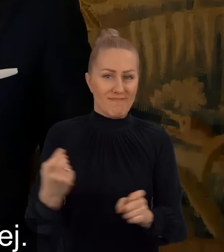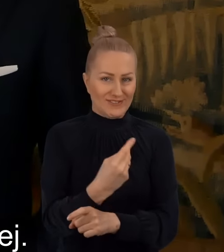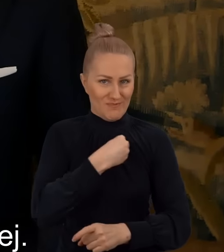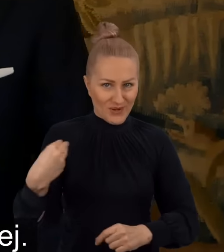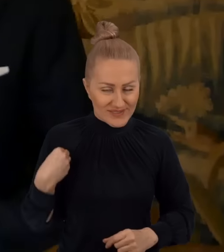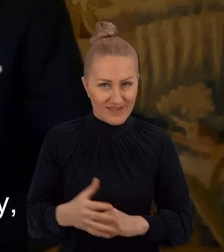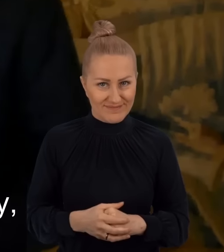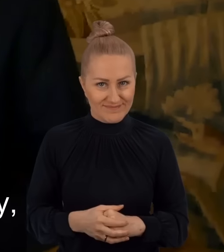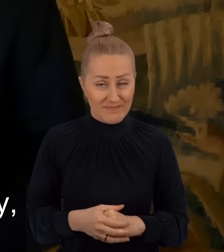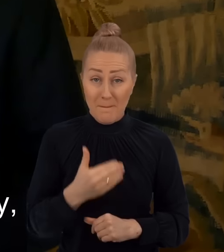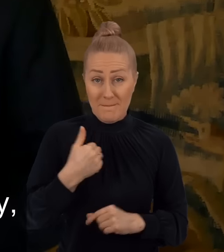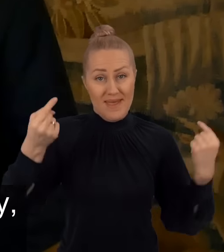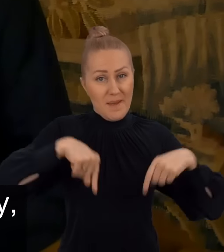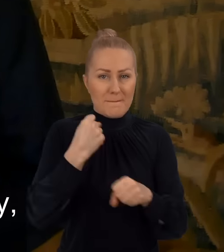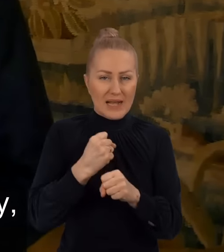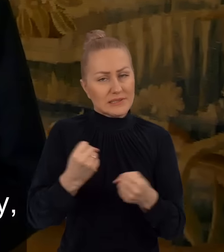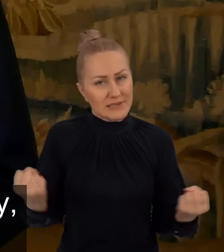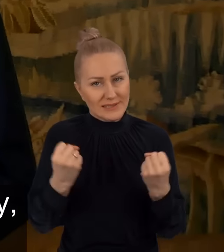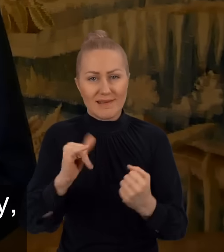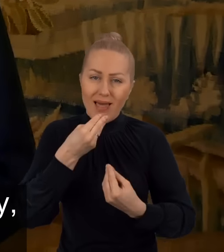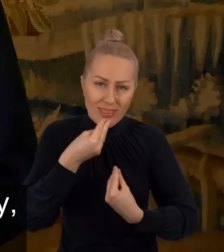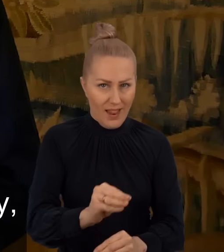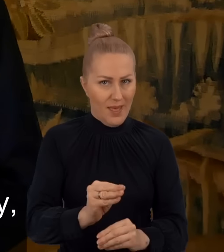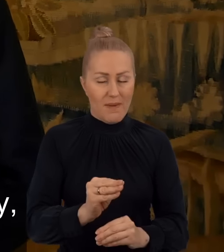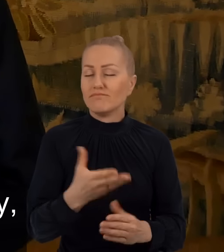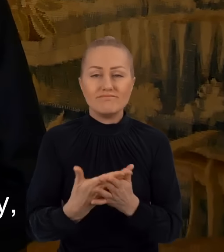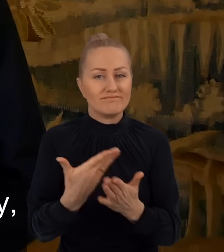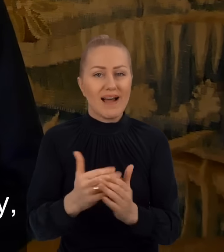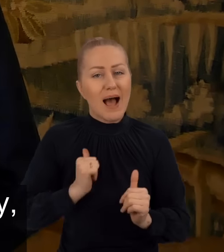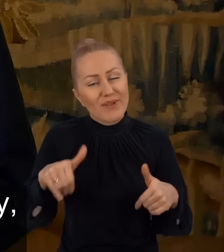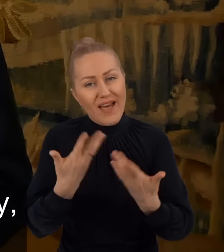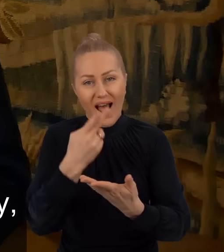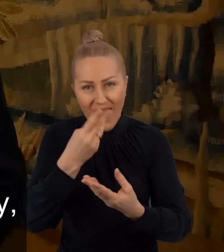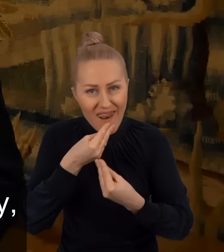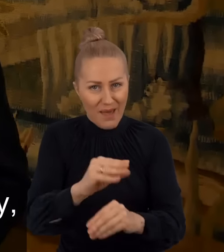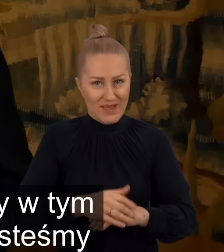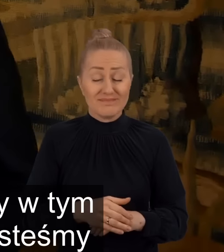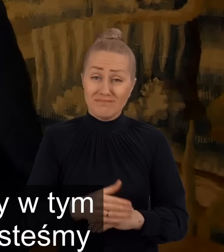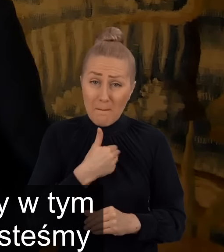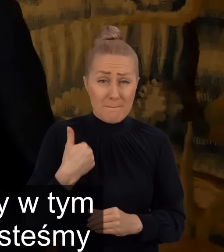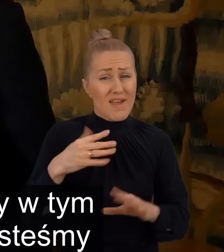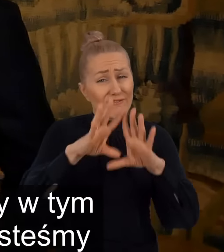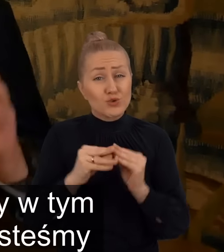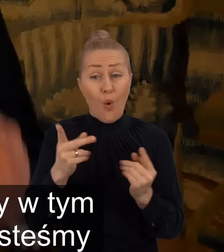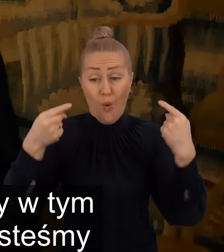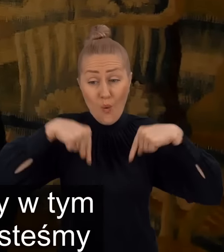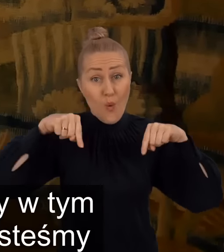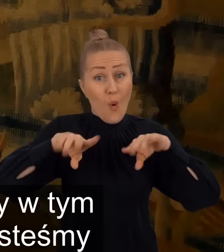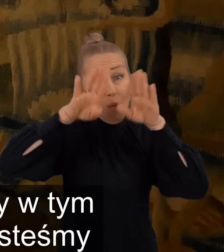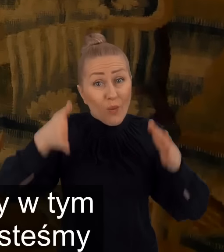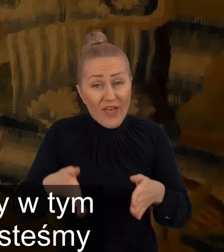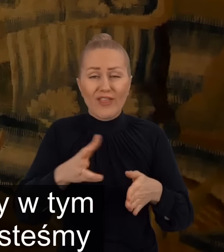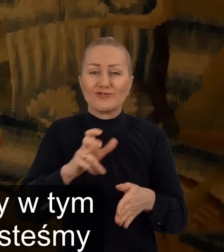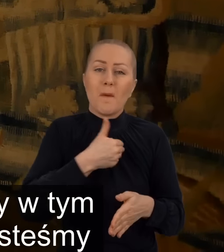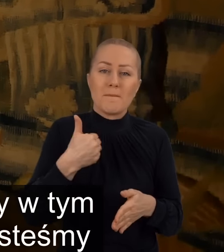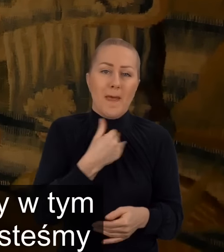Rzeczpospolitej. Pracujemy w nim jak potrafimy, żeby było lepiej, bo naprawdę wszystkim nam, którzy w tym budynku